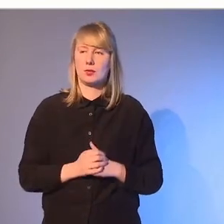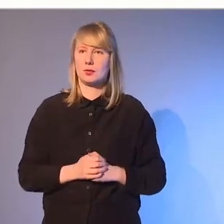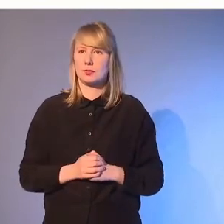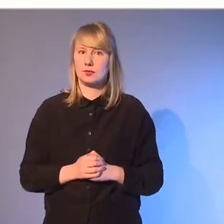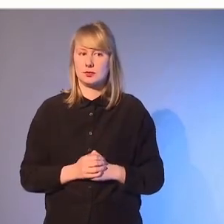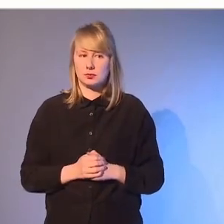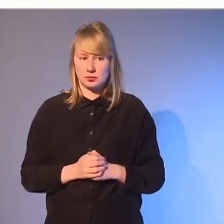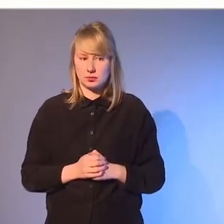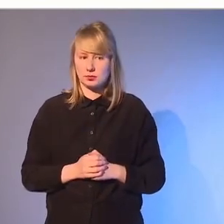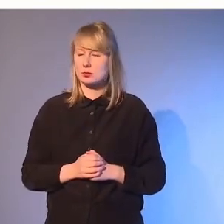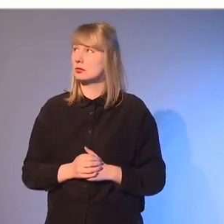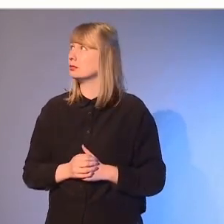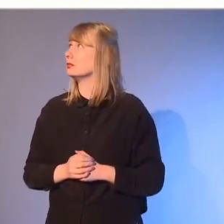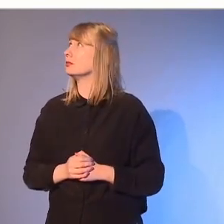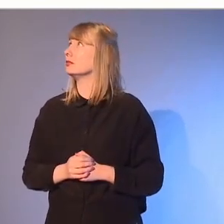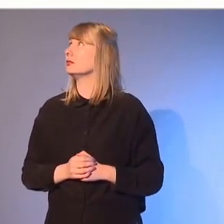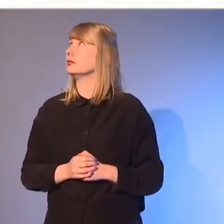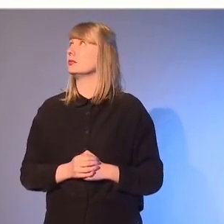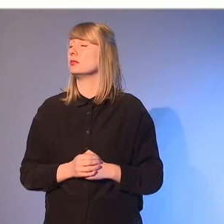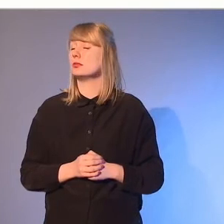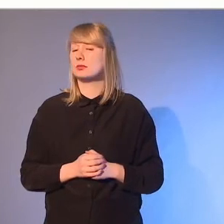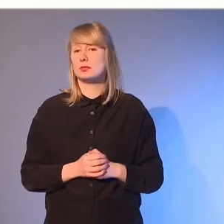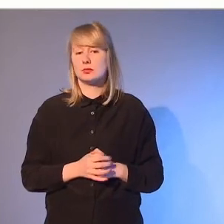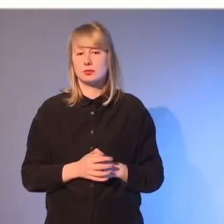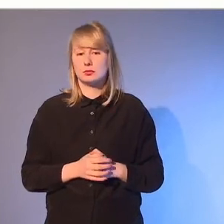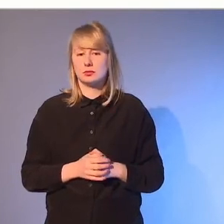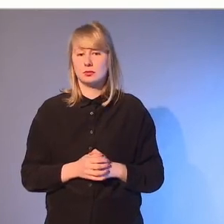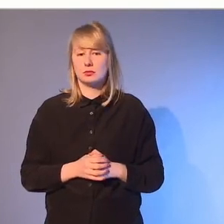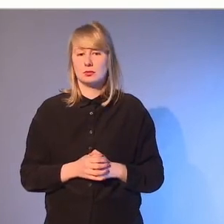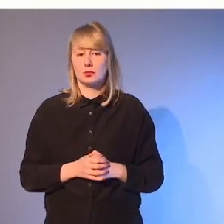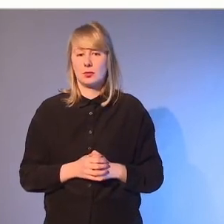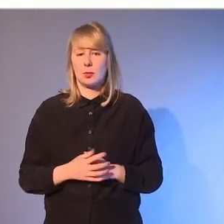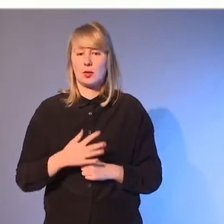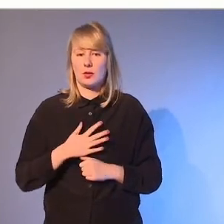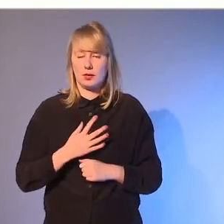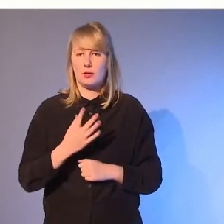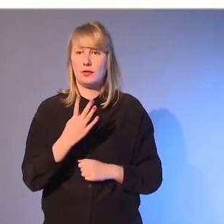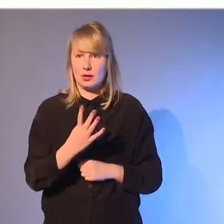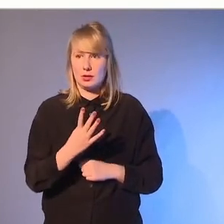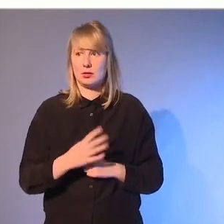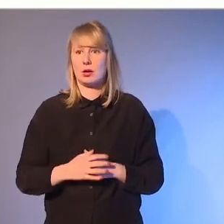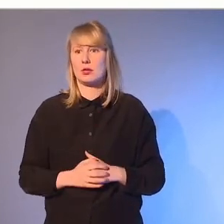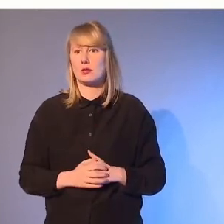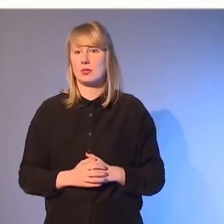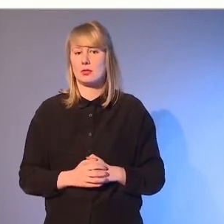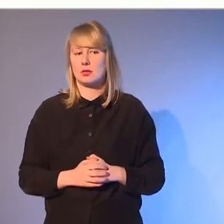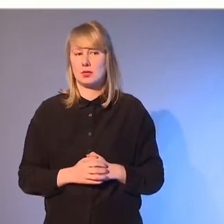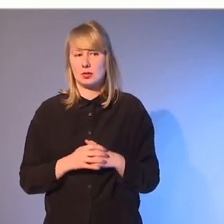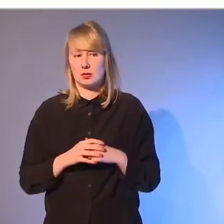og så ble det 60, så 100 der, så ble det 160, og det er 4, 8 da. Og da ble